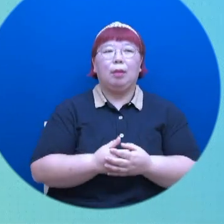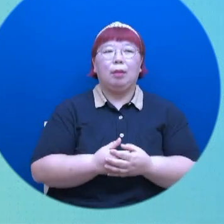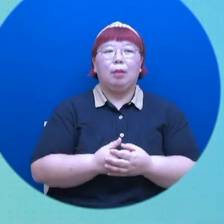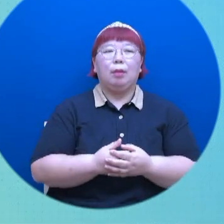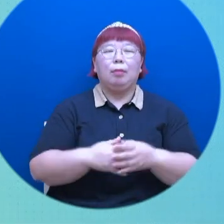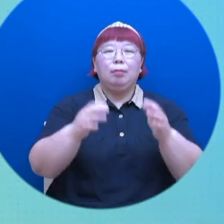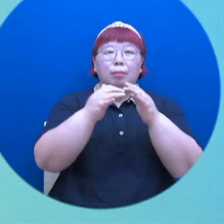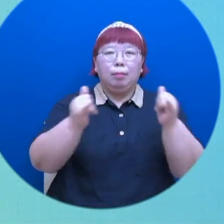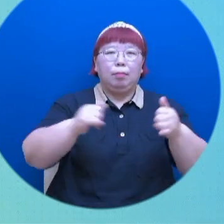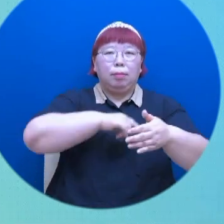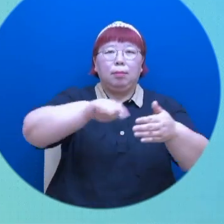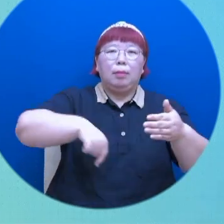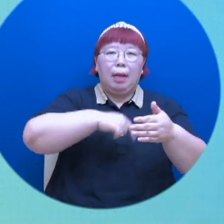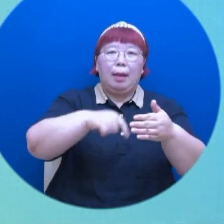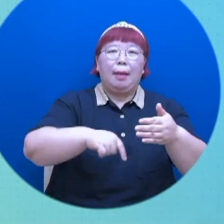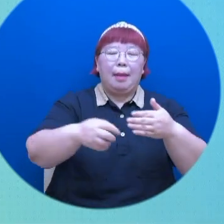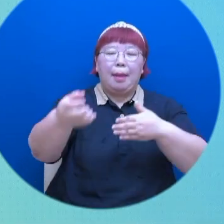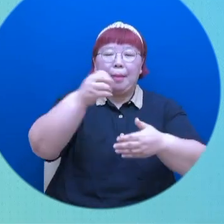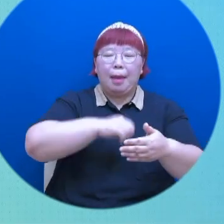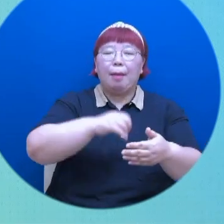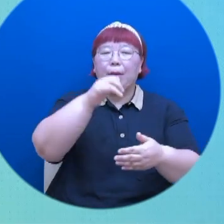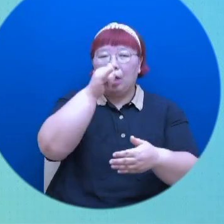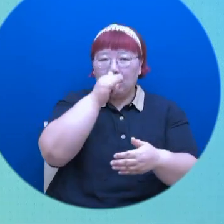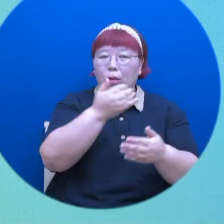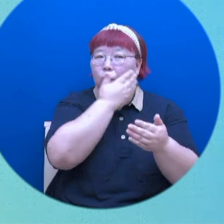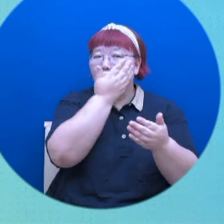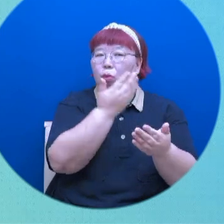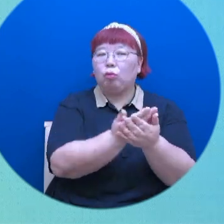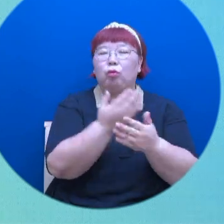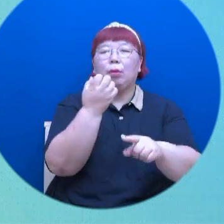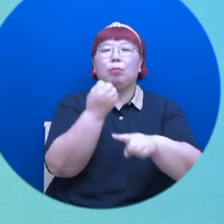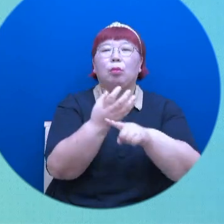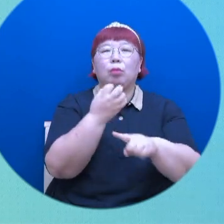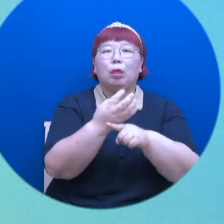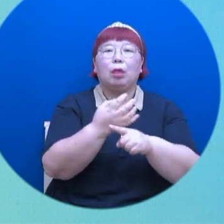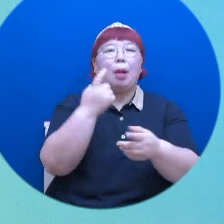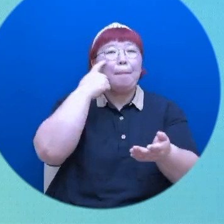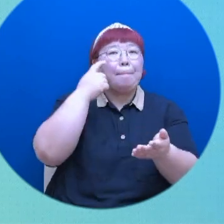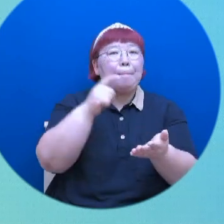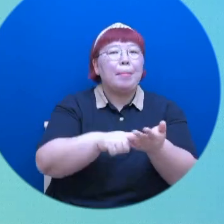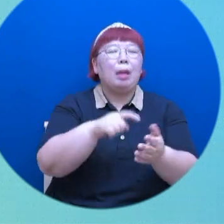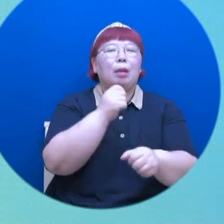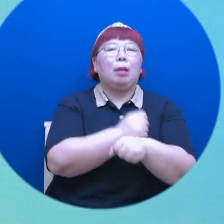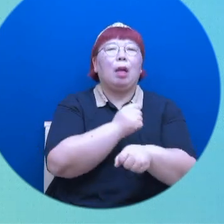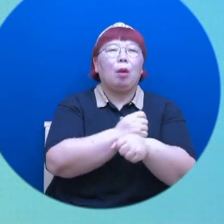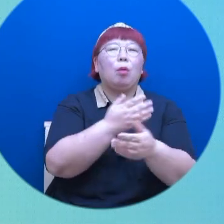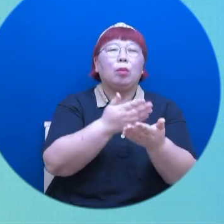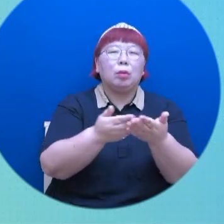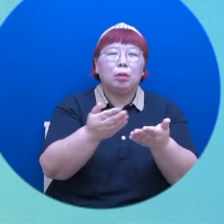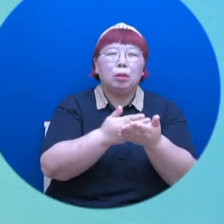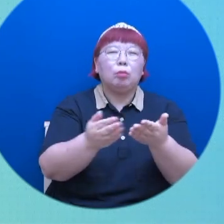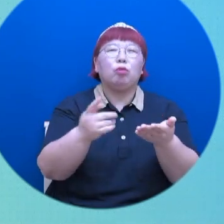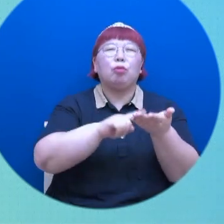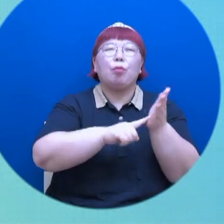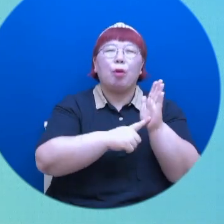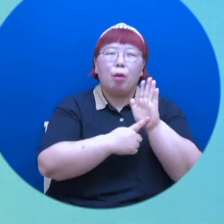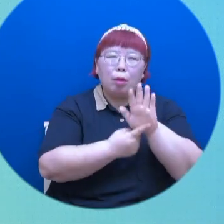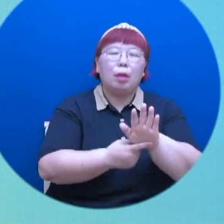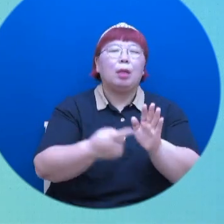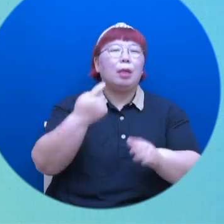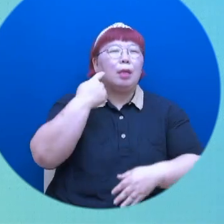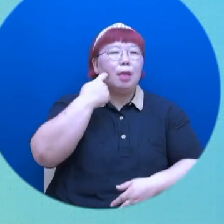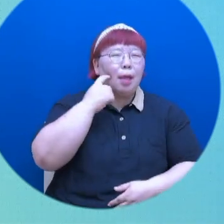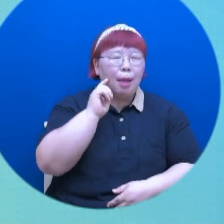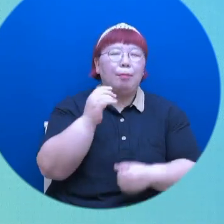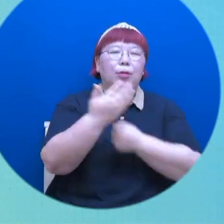사람들 안에 담겨있는 소중한 보석을 발견해내고 그림으로 표현하는 예쁜